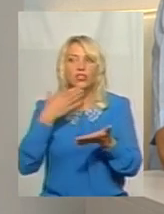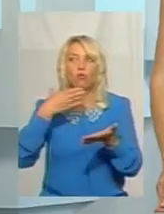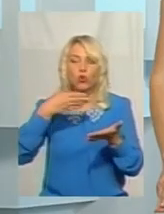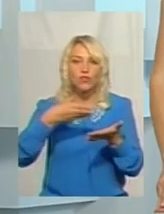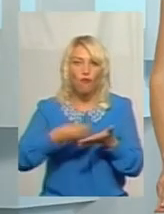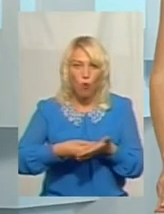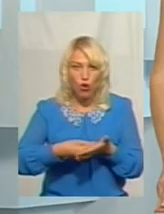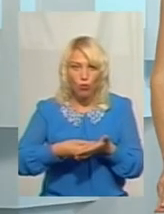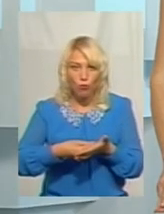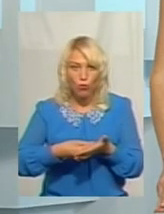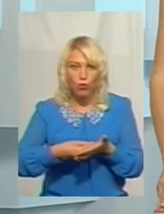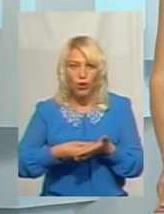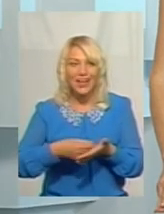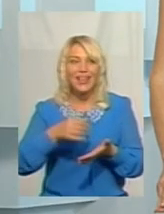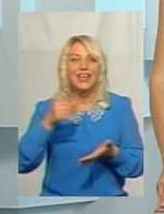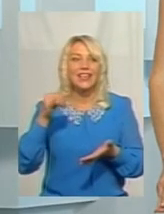І